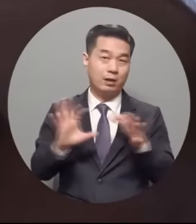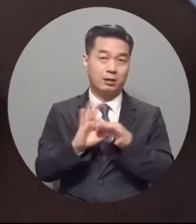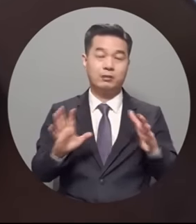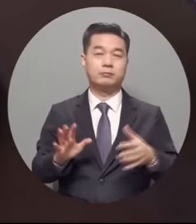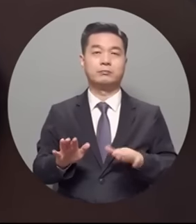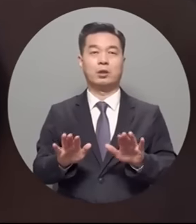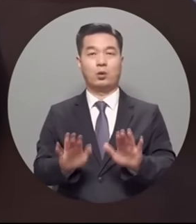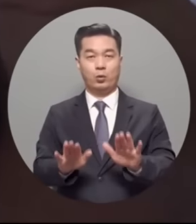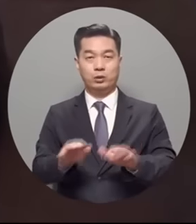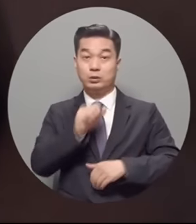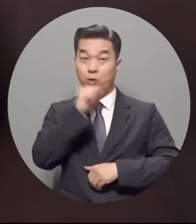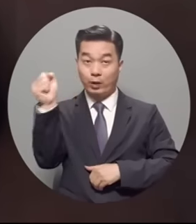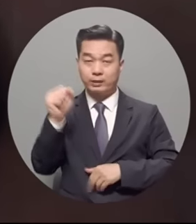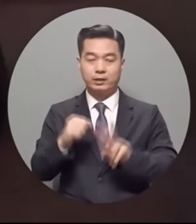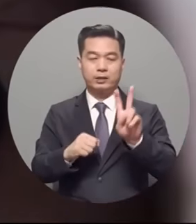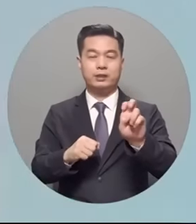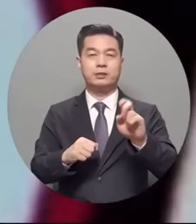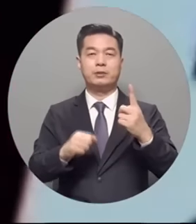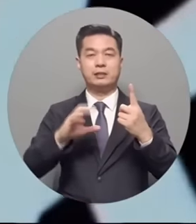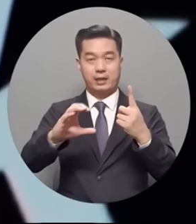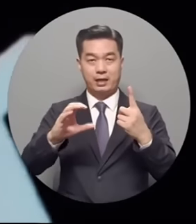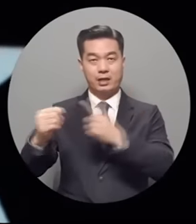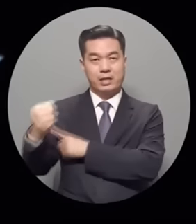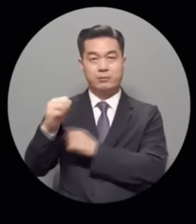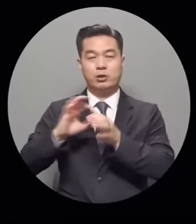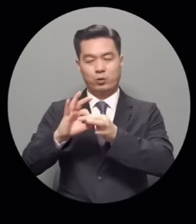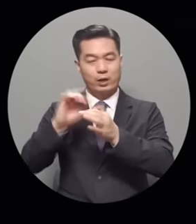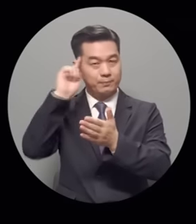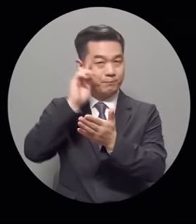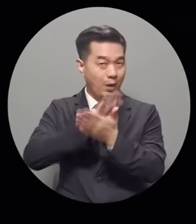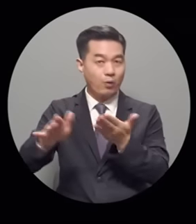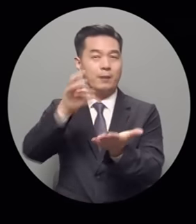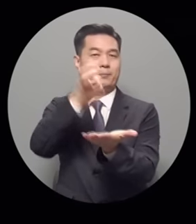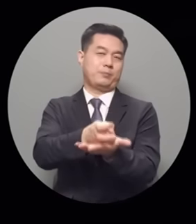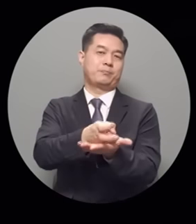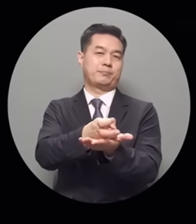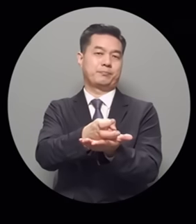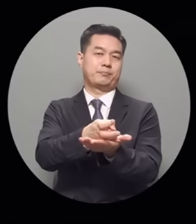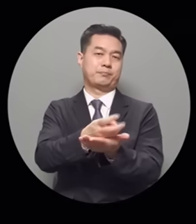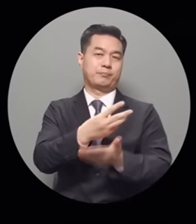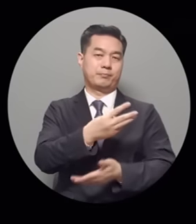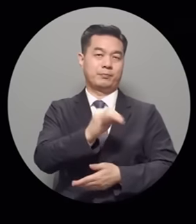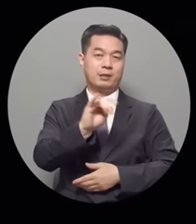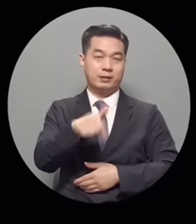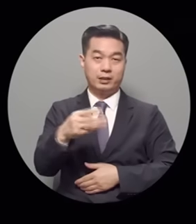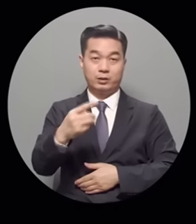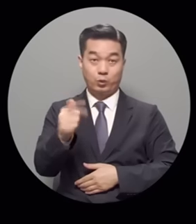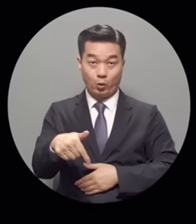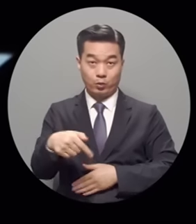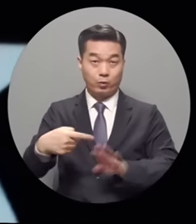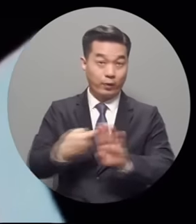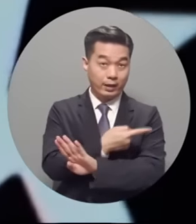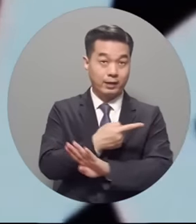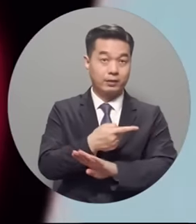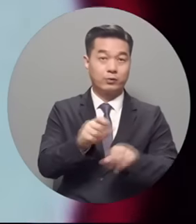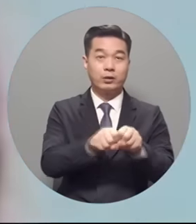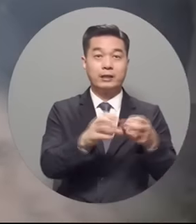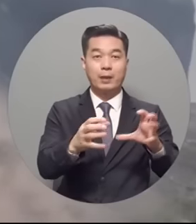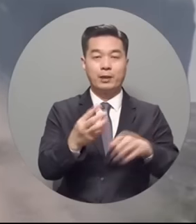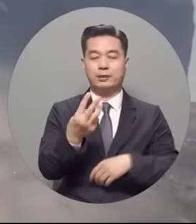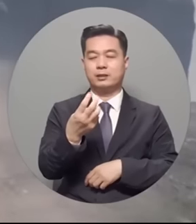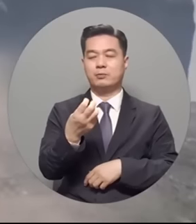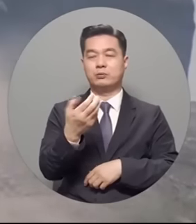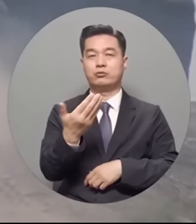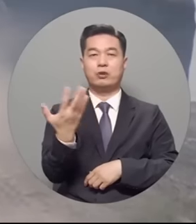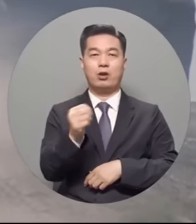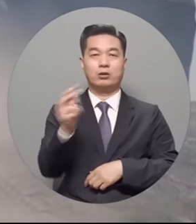오늘 통과된 21세기 힘을 통한 평화라는 이름의 법안은 틱톡 매각뿐 아니라 대만에 39억 달러의